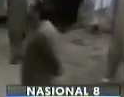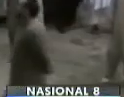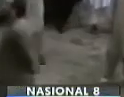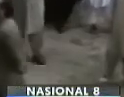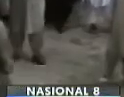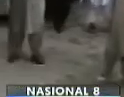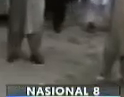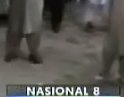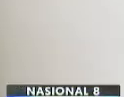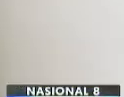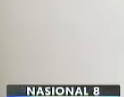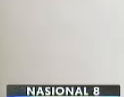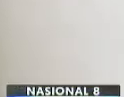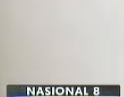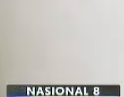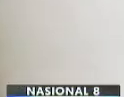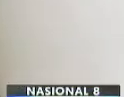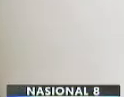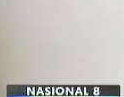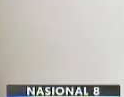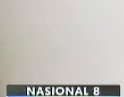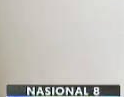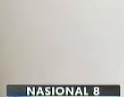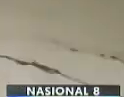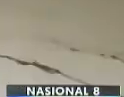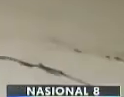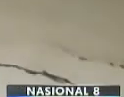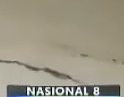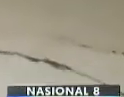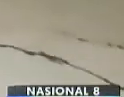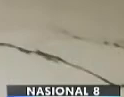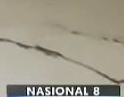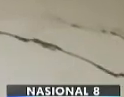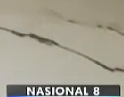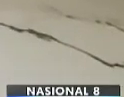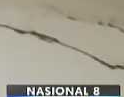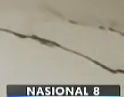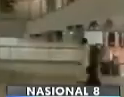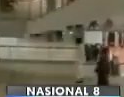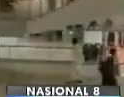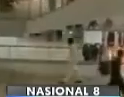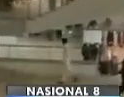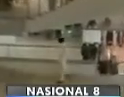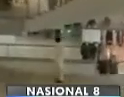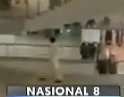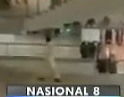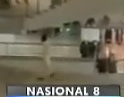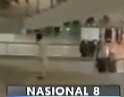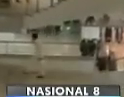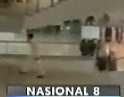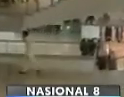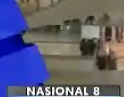Gempa bumi kuat 7.7 skala Richter landa utara Afghanistan.